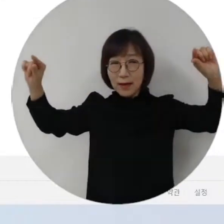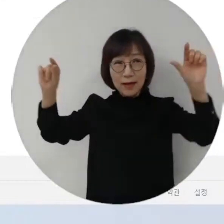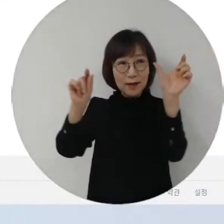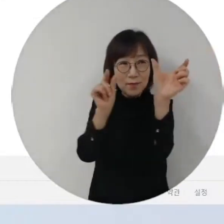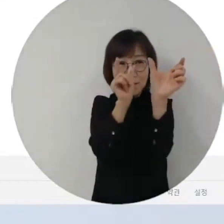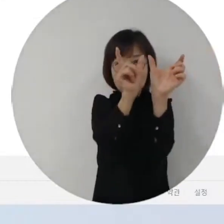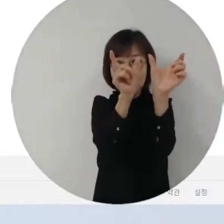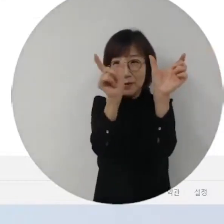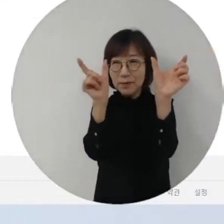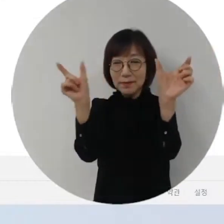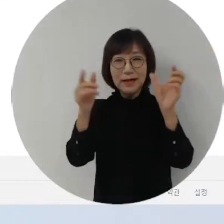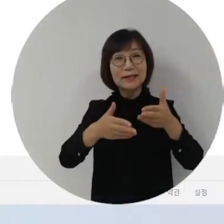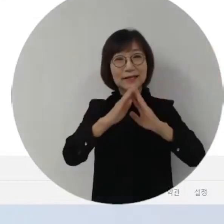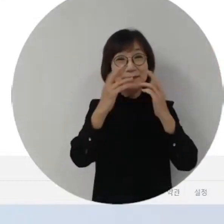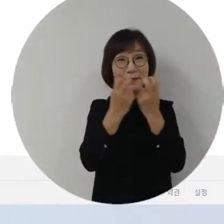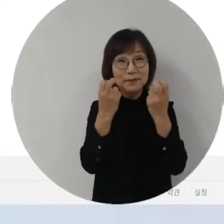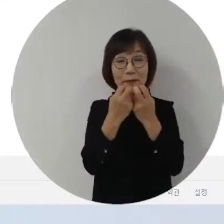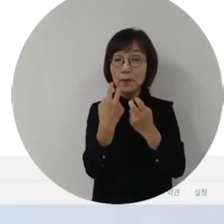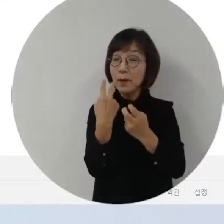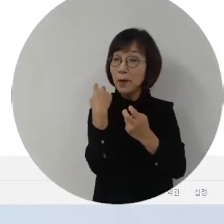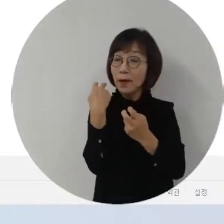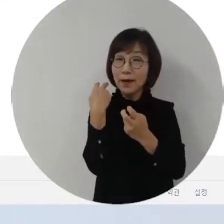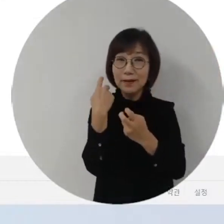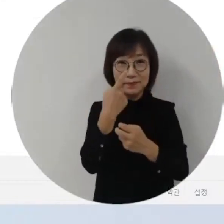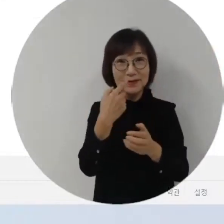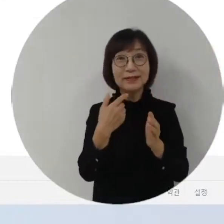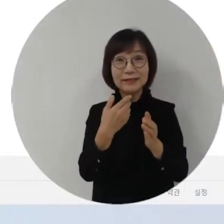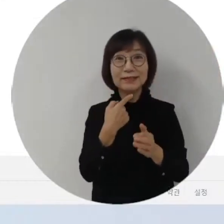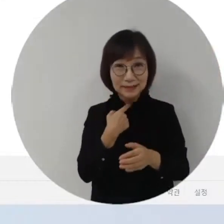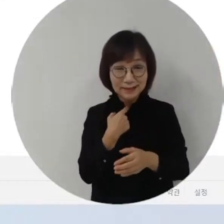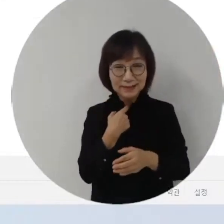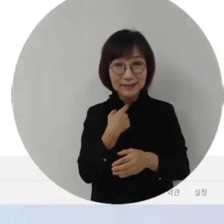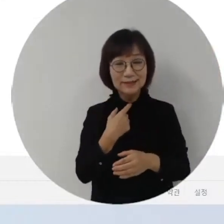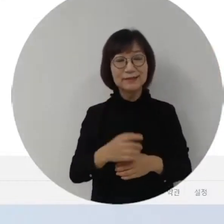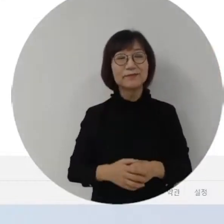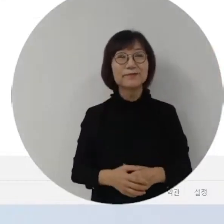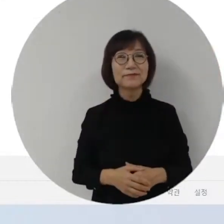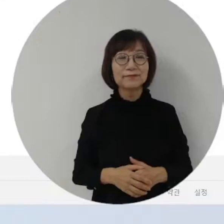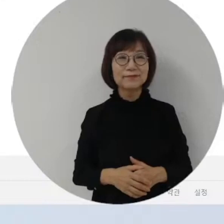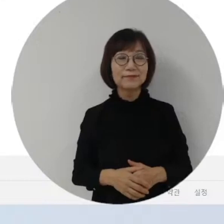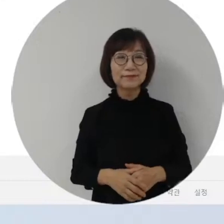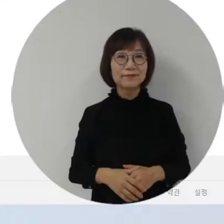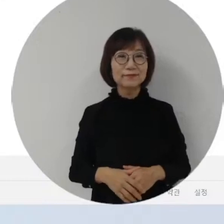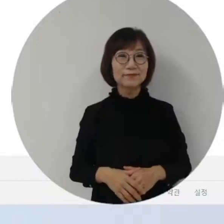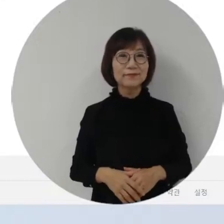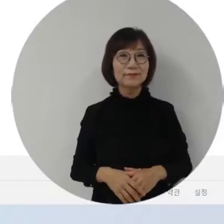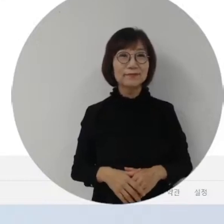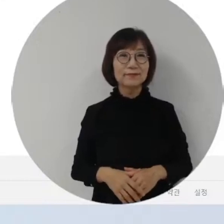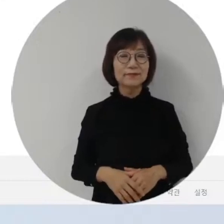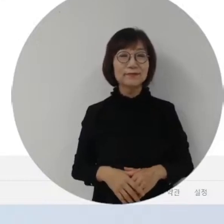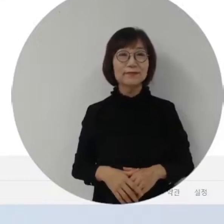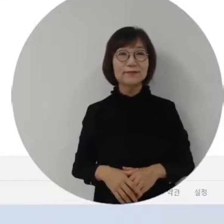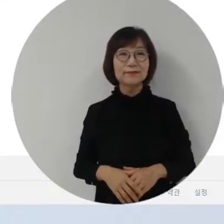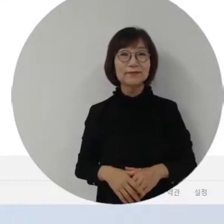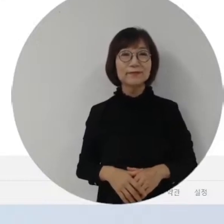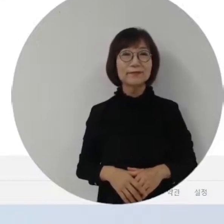얘도요, 크롬 브라우저의 오른쪽 상단에 점점점 메뉴에 들어가면 메뉴 클릭.